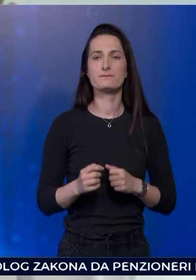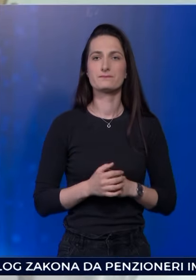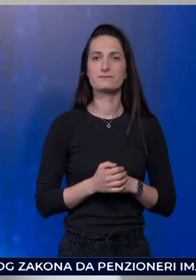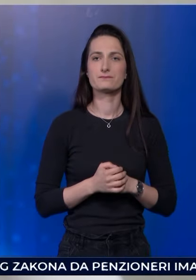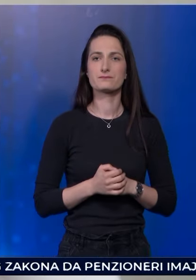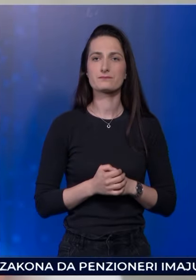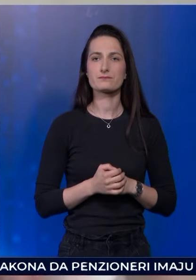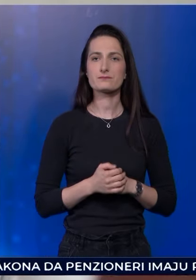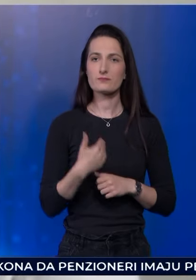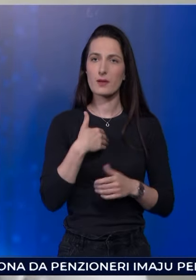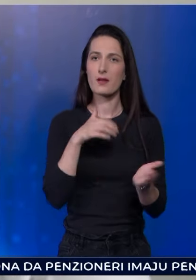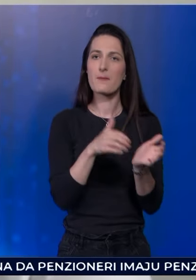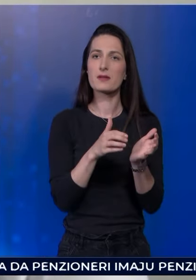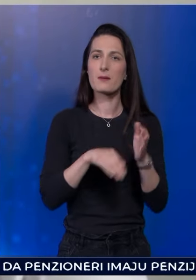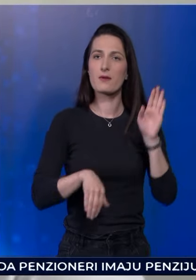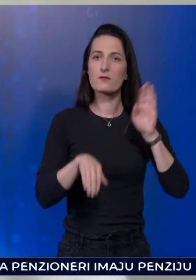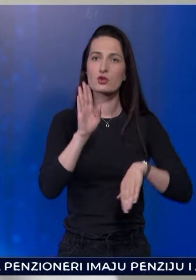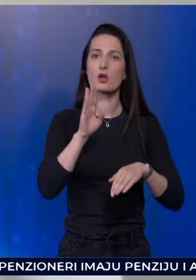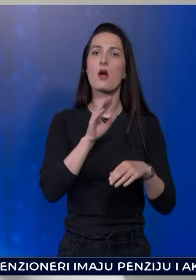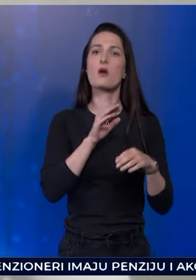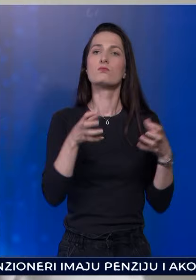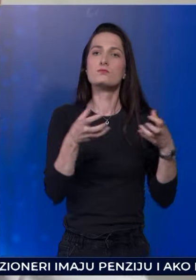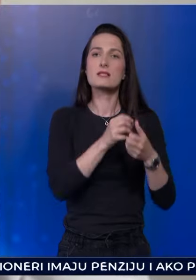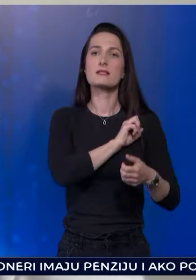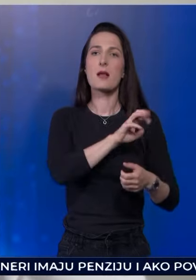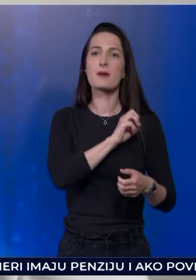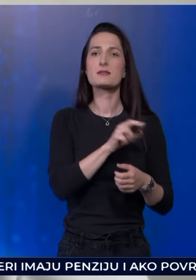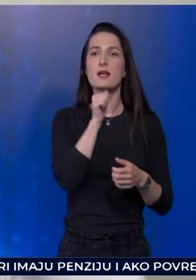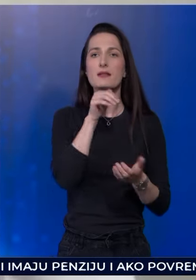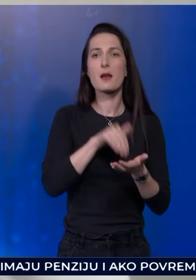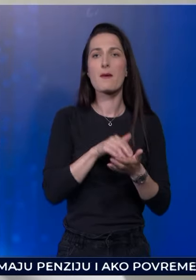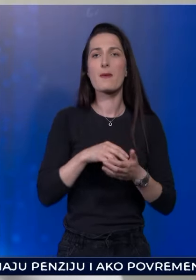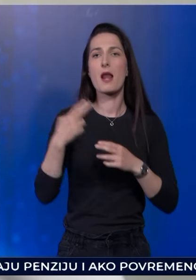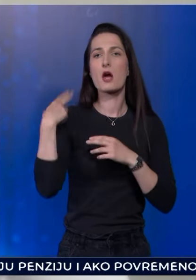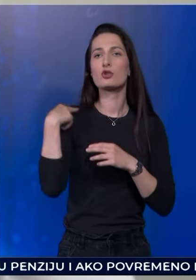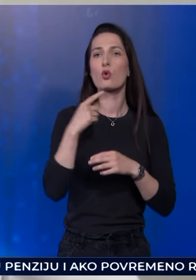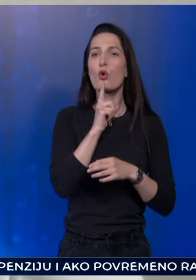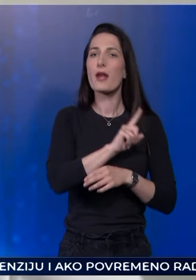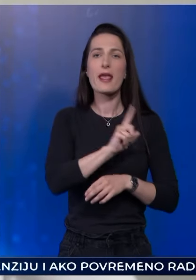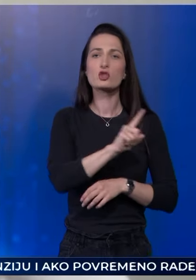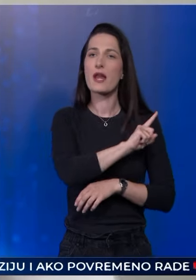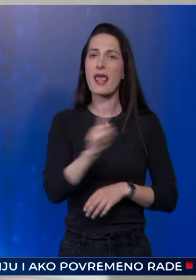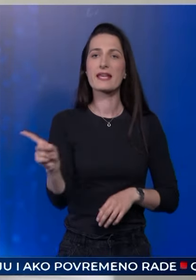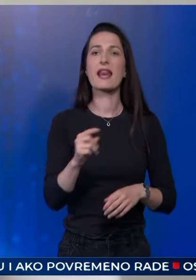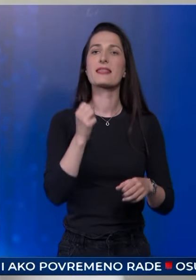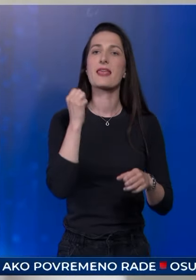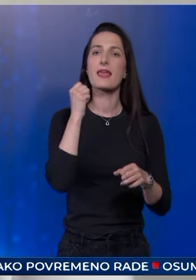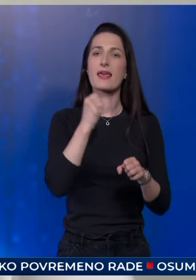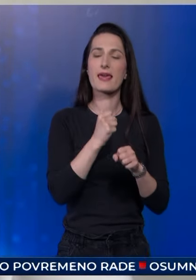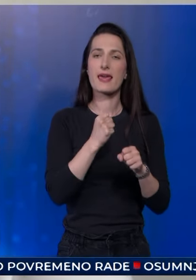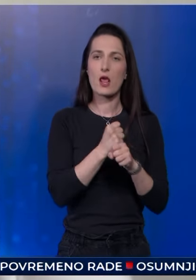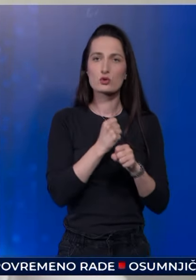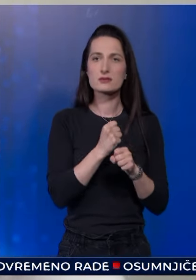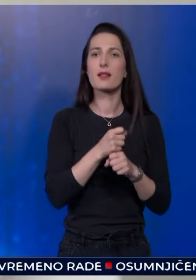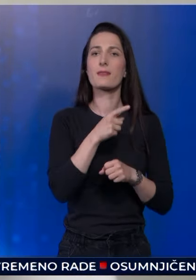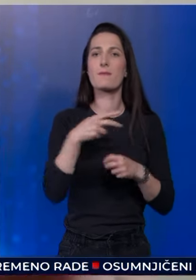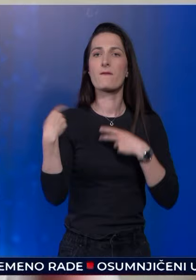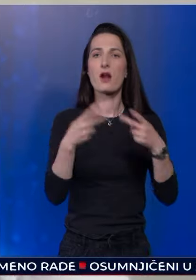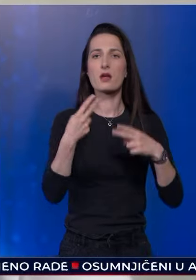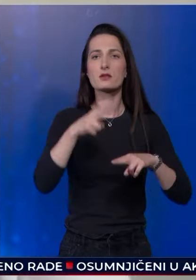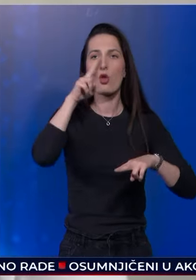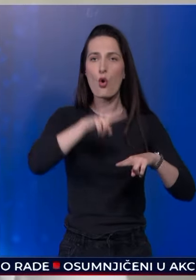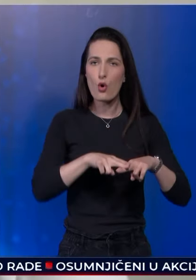Fejzića. Nama treba većina u Skupštini opštine Srebrenica i treba nam načelnik koji neće negirati genocid da bi spriječili,